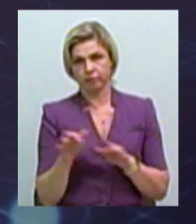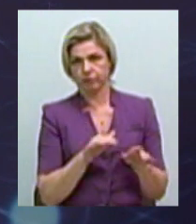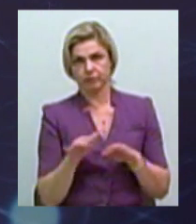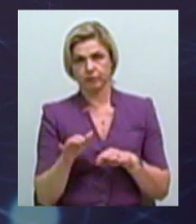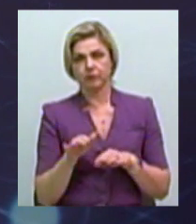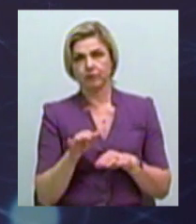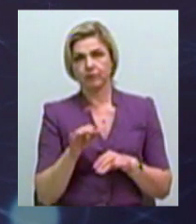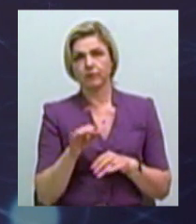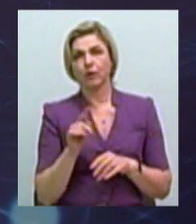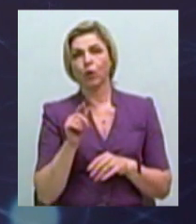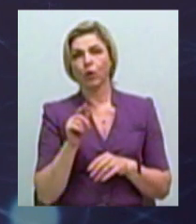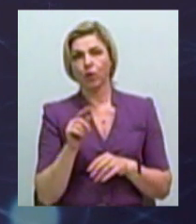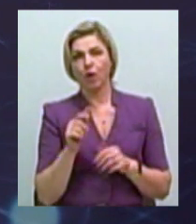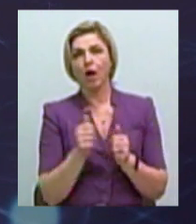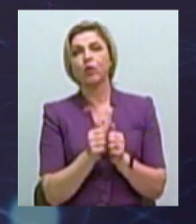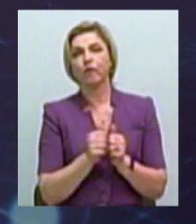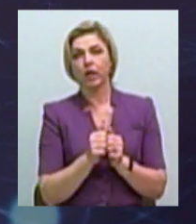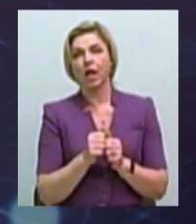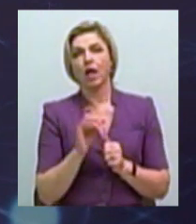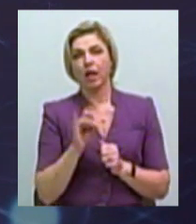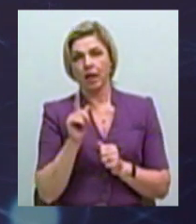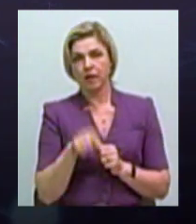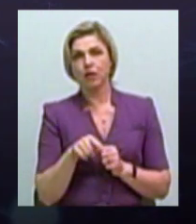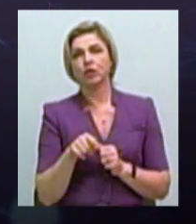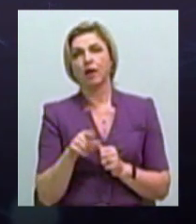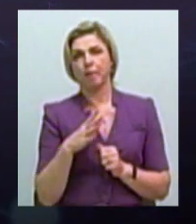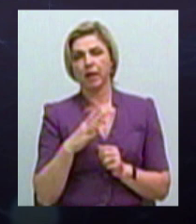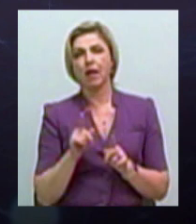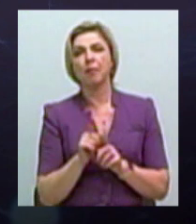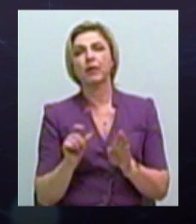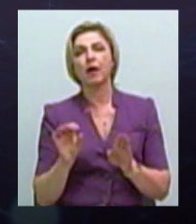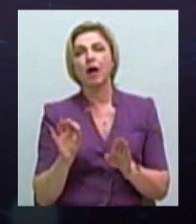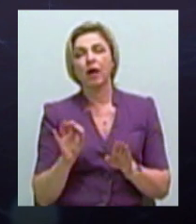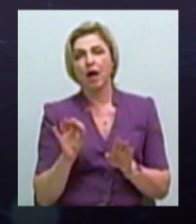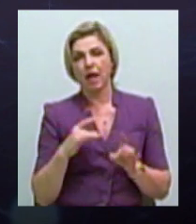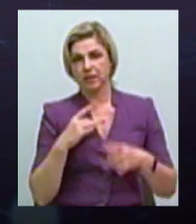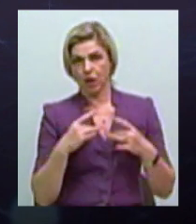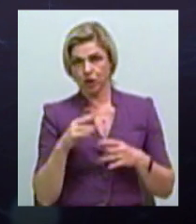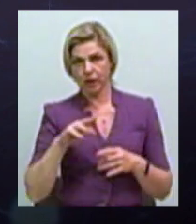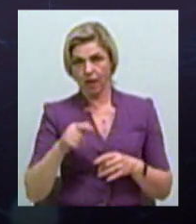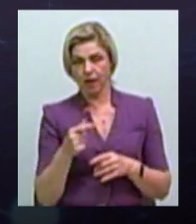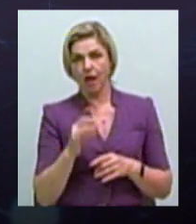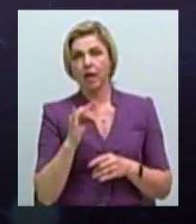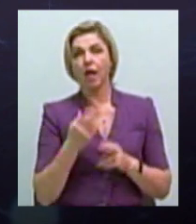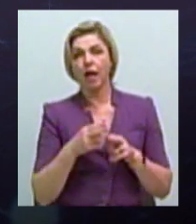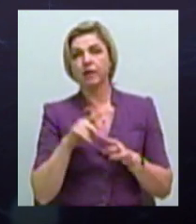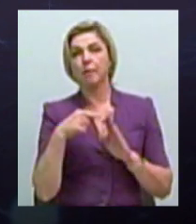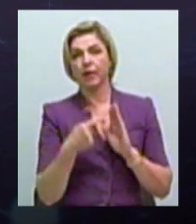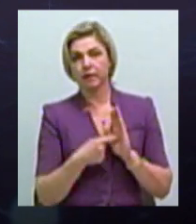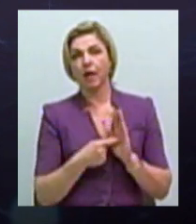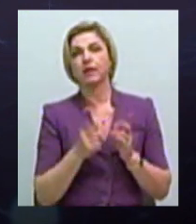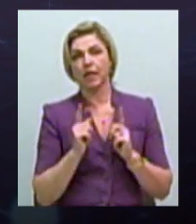дії оточуючого середовища, на відповідний подразник. Тому в розрізі даного питання варто дійсно говорити